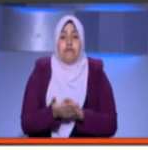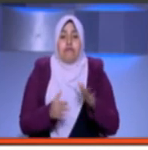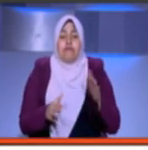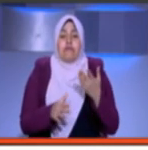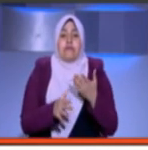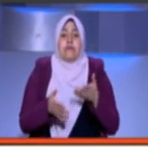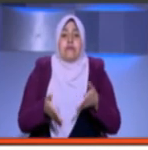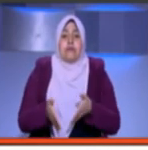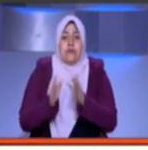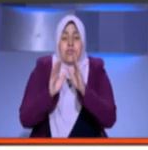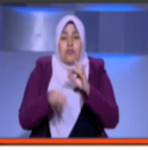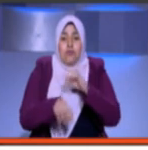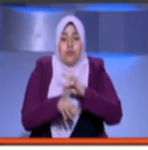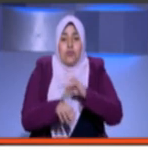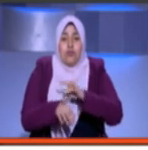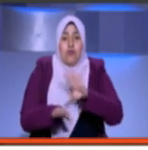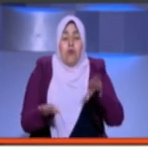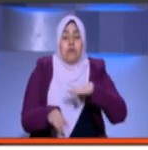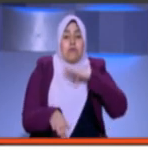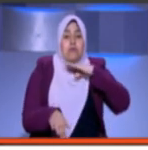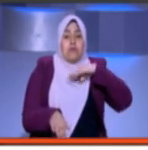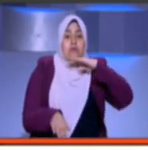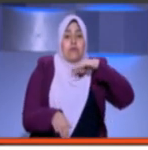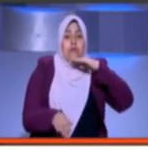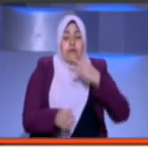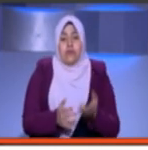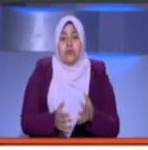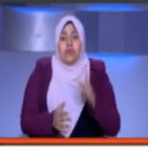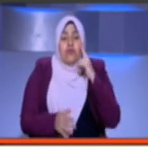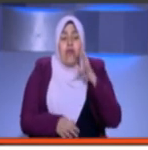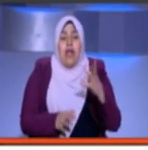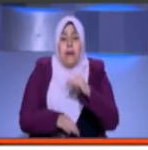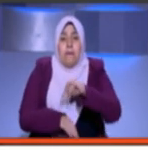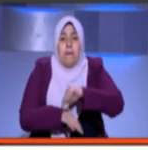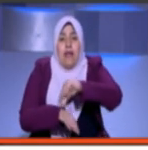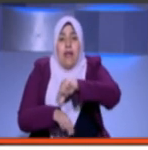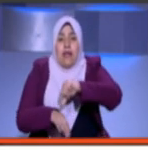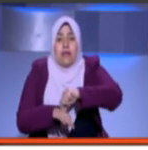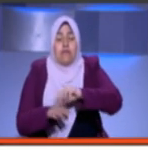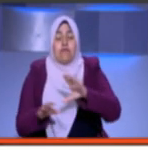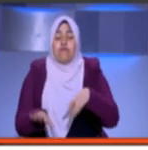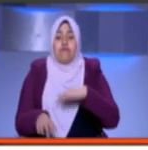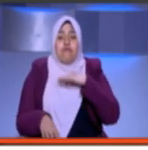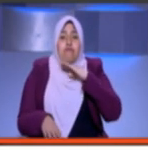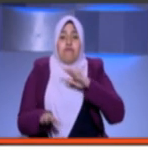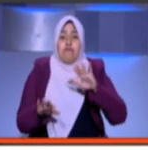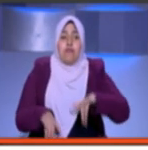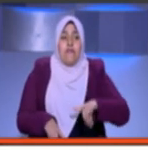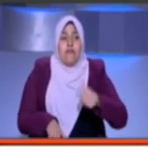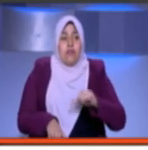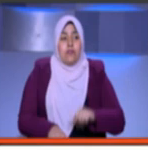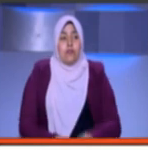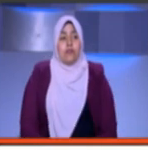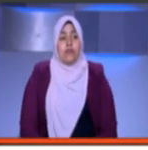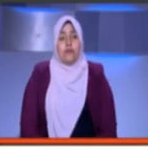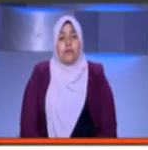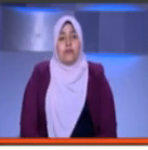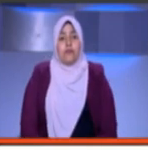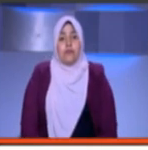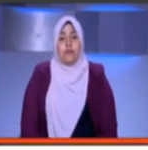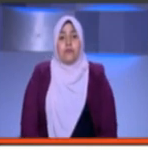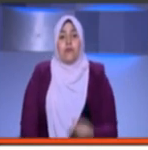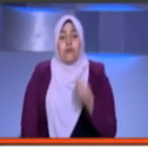مستشفيات أو سرائر أخرى في أماكن حول مدريد. في نفس التوقيت، طيب شيماء، يعني هذه النقطة